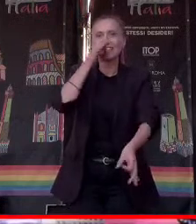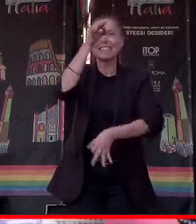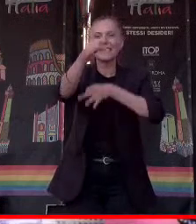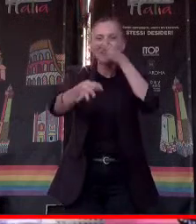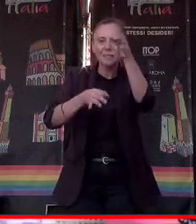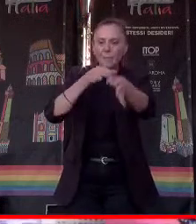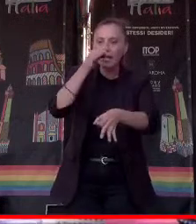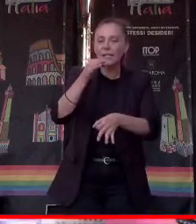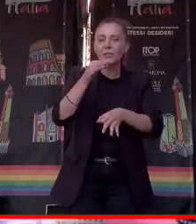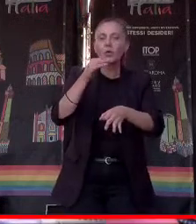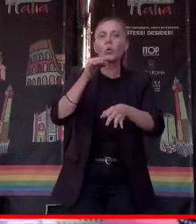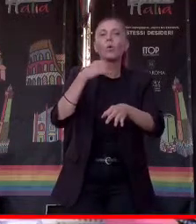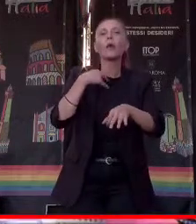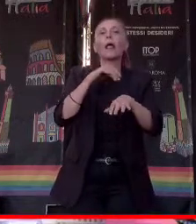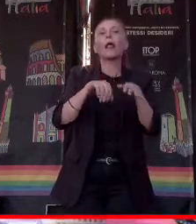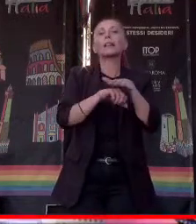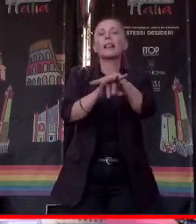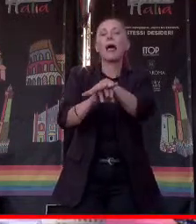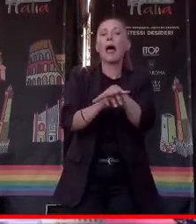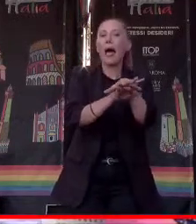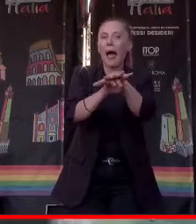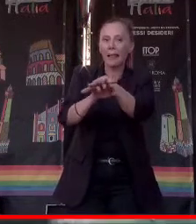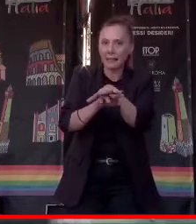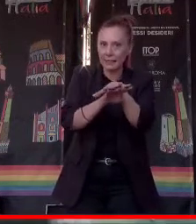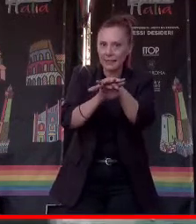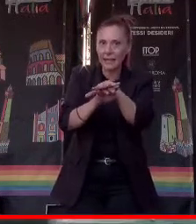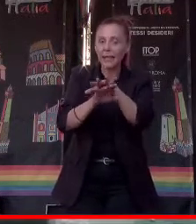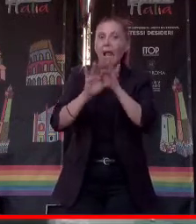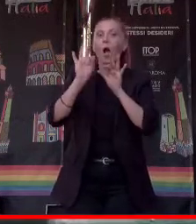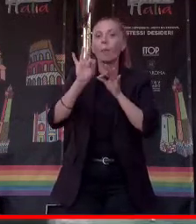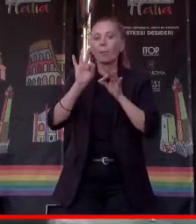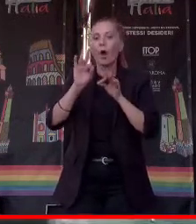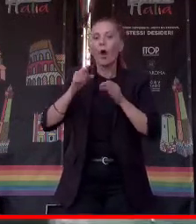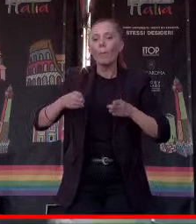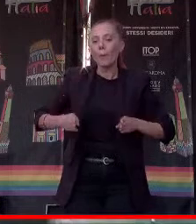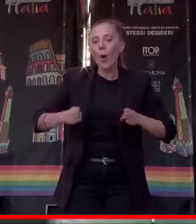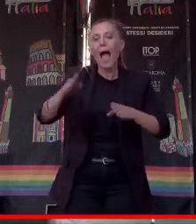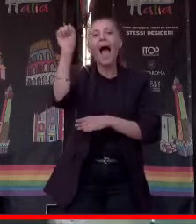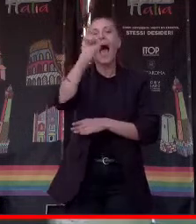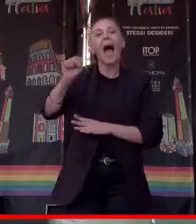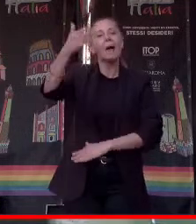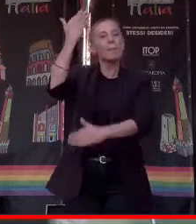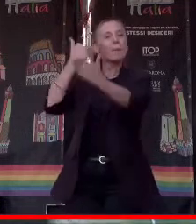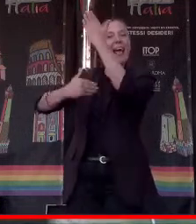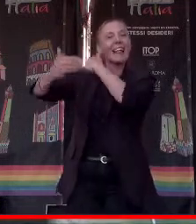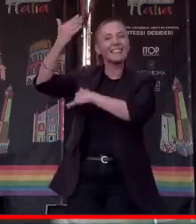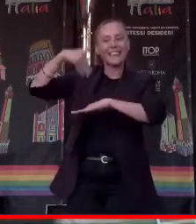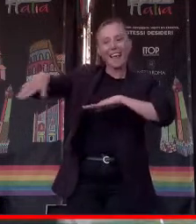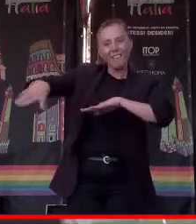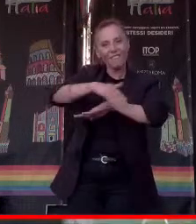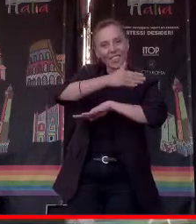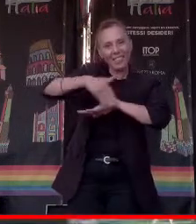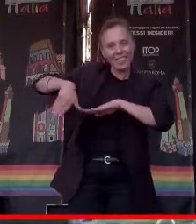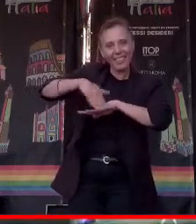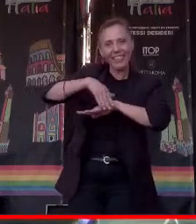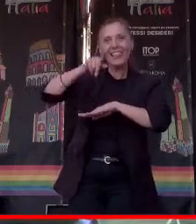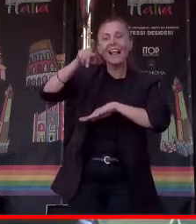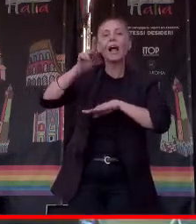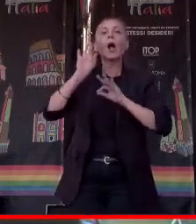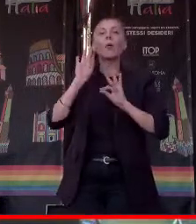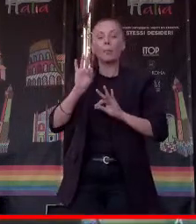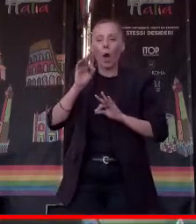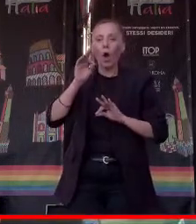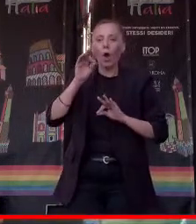spiegazioni tattili e posizionate sull'Appia Antica per rendere accessibile anche ai visitatori